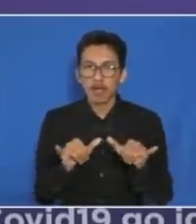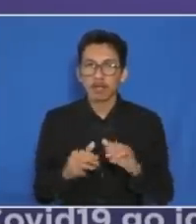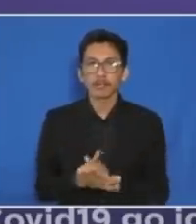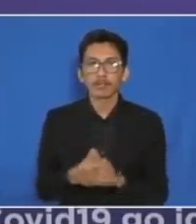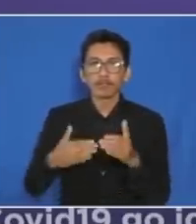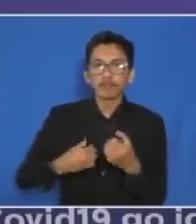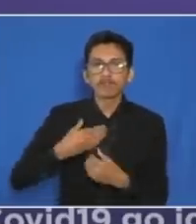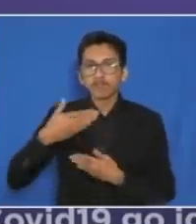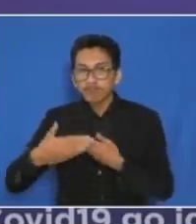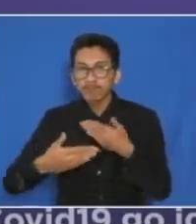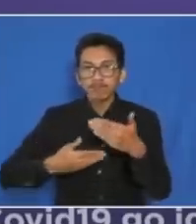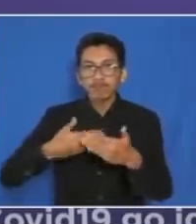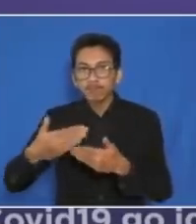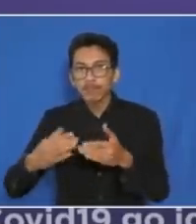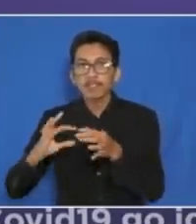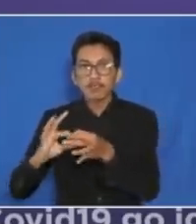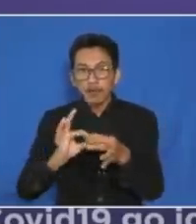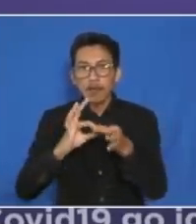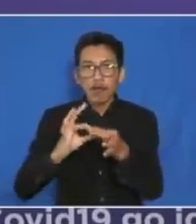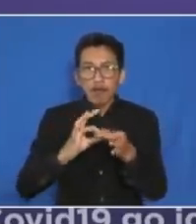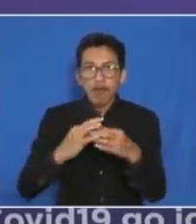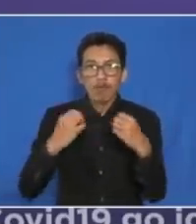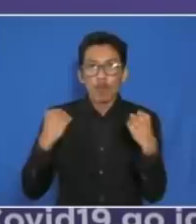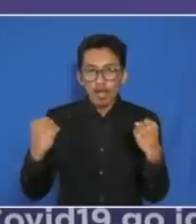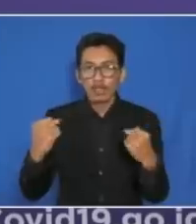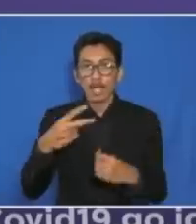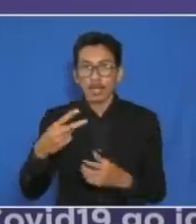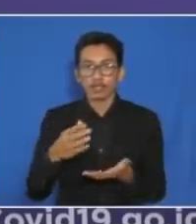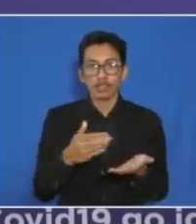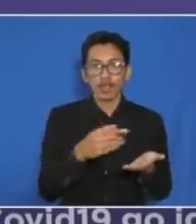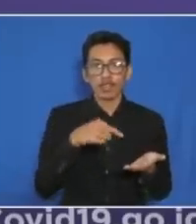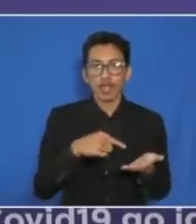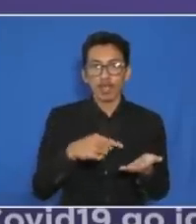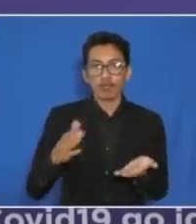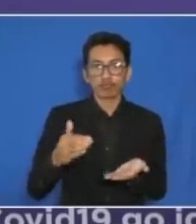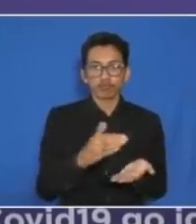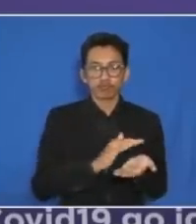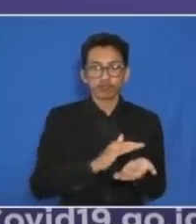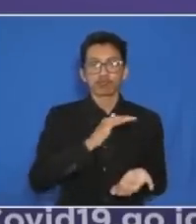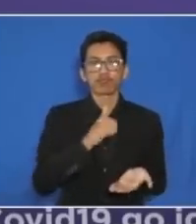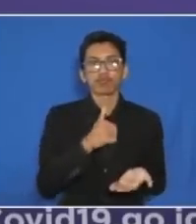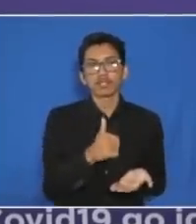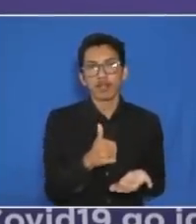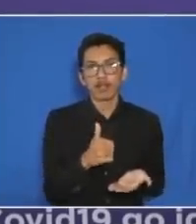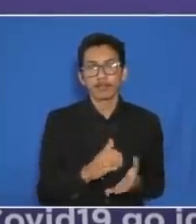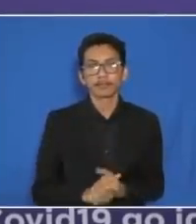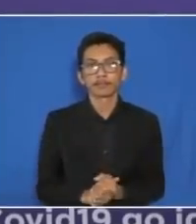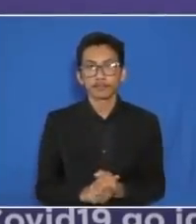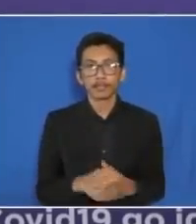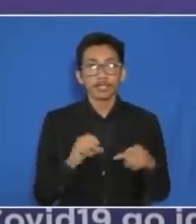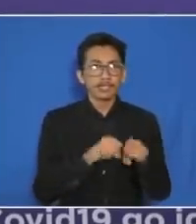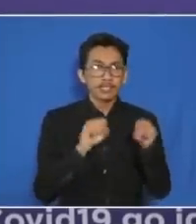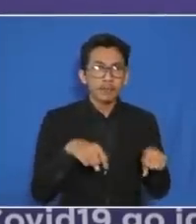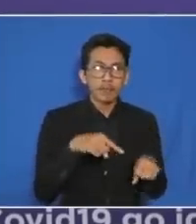kehari kerjasamanya makin meningkat sehingga kualitas Datanya juga semakin baik sistem ini kami